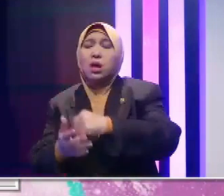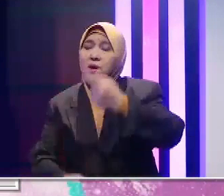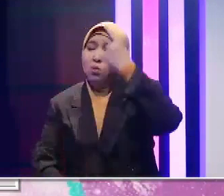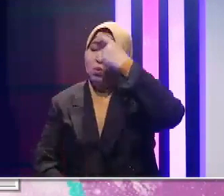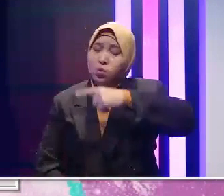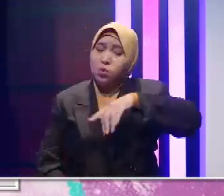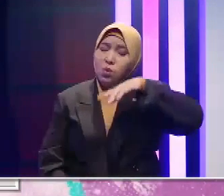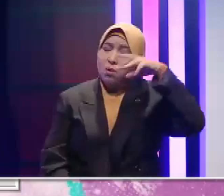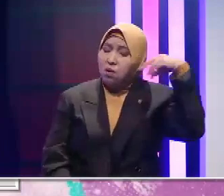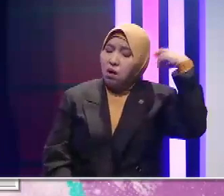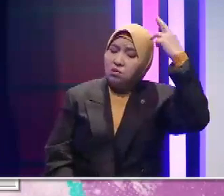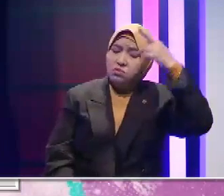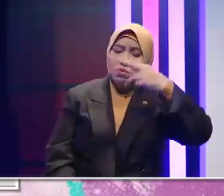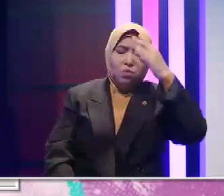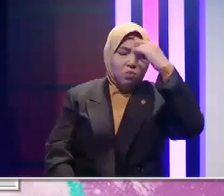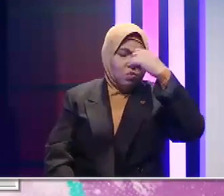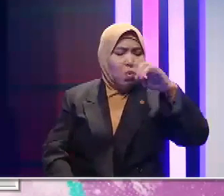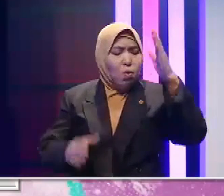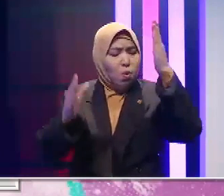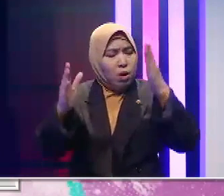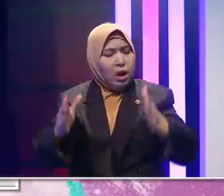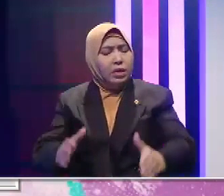وَلِرَسُولِهِ